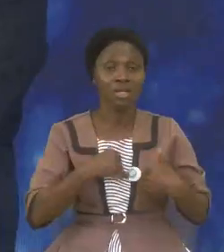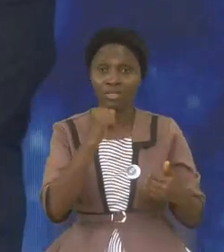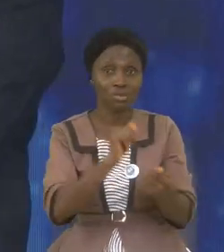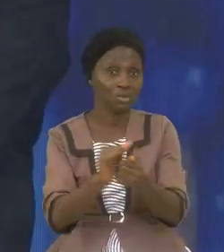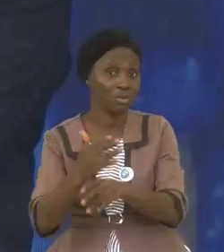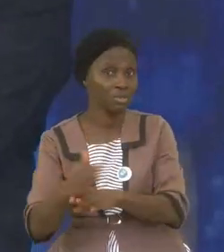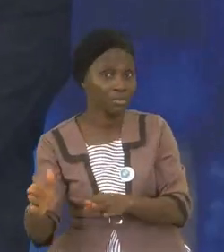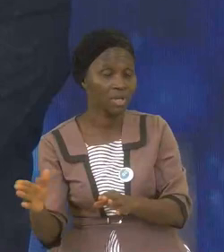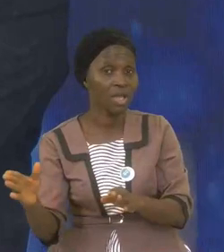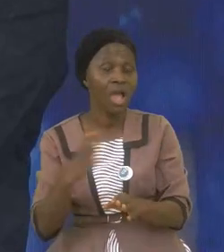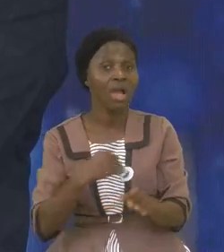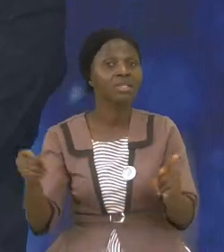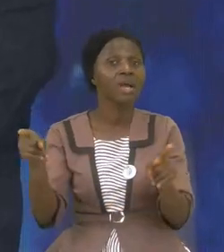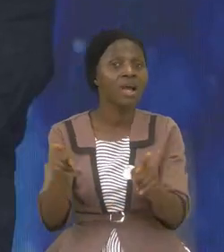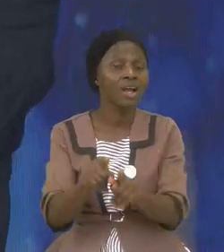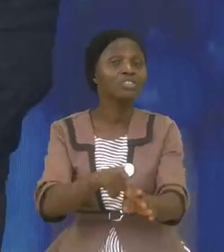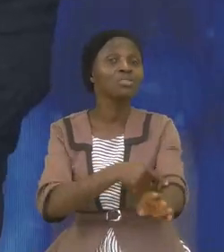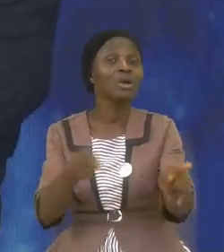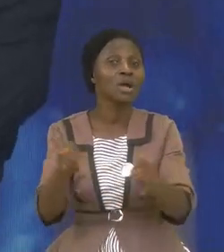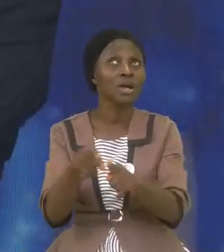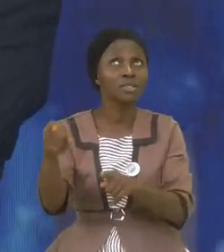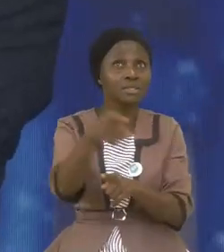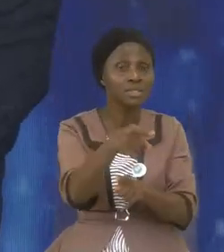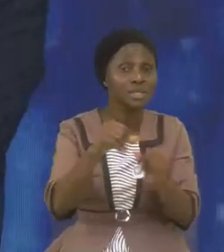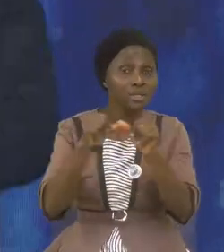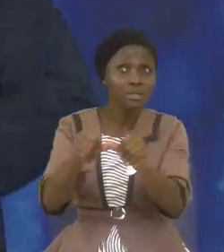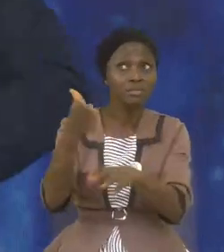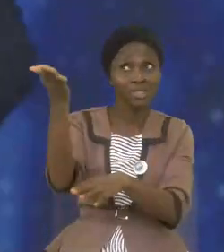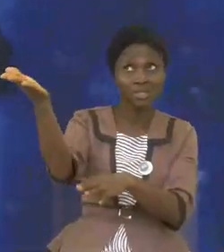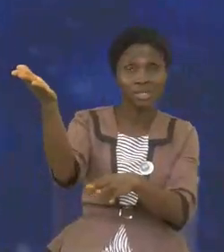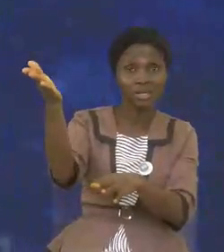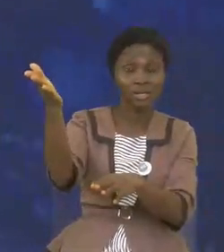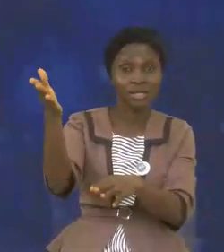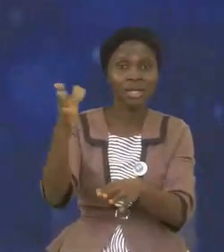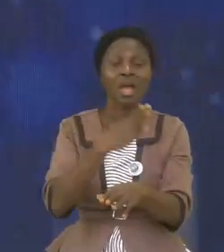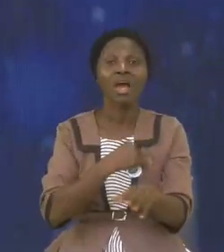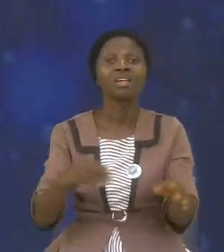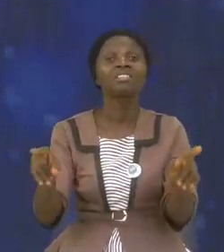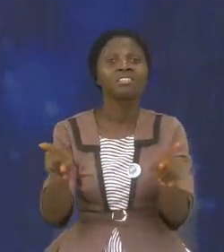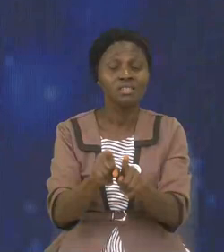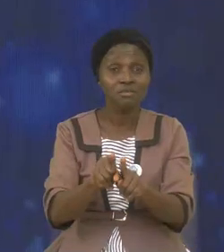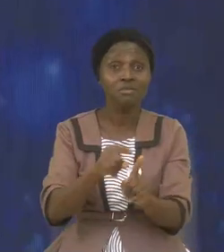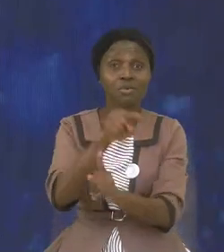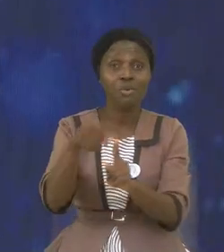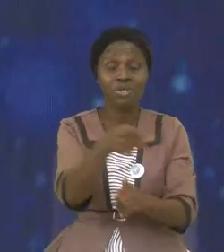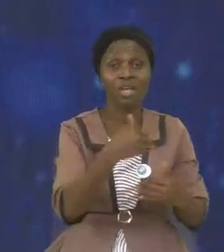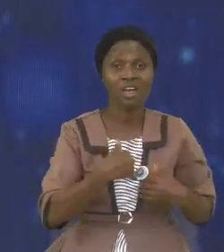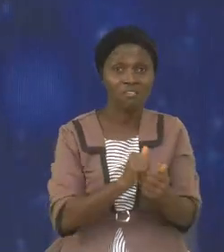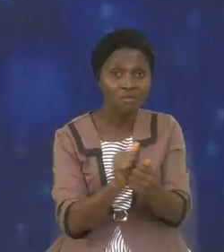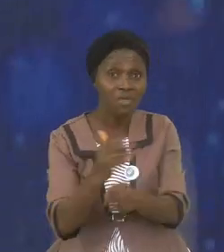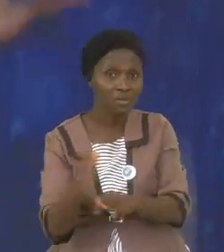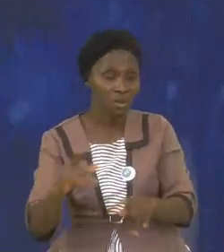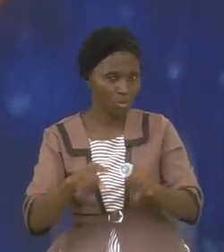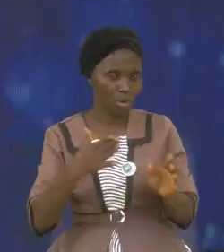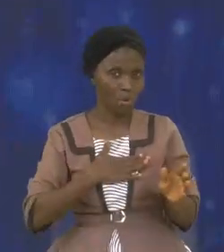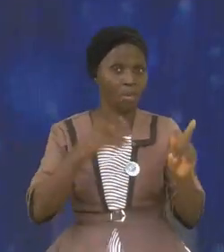galaxies, l'univers entier, toutes ces choses ne passent pas aussi longtemps qu'ils demeurent là-bas. Même